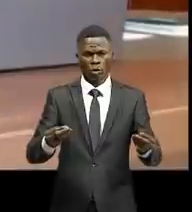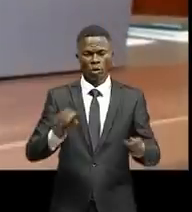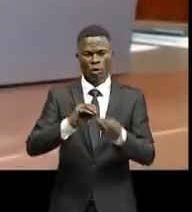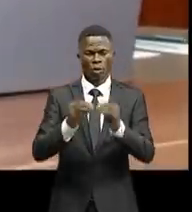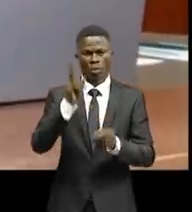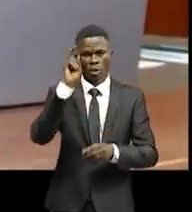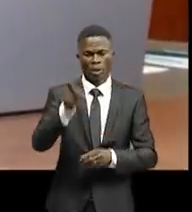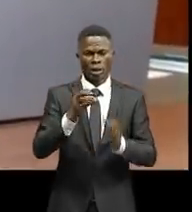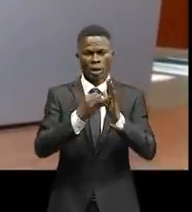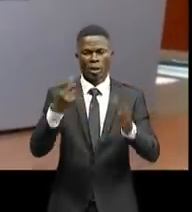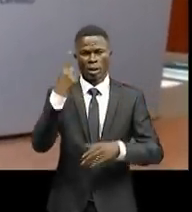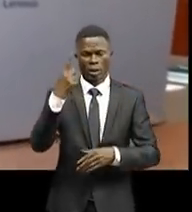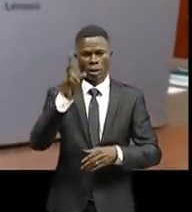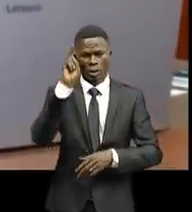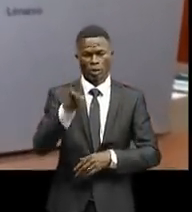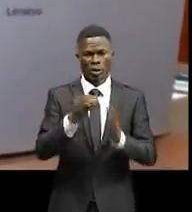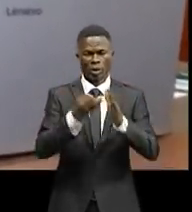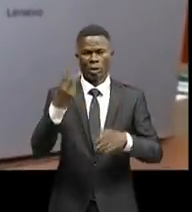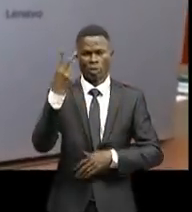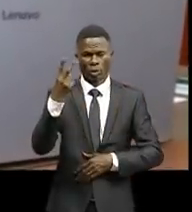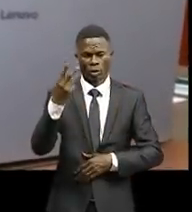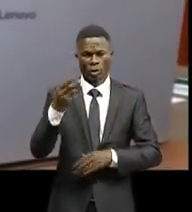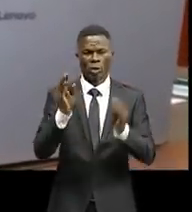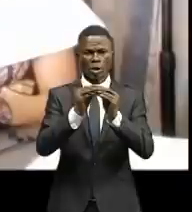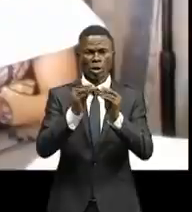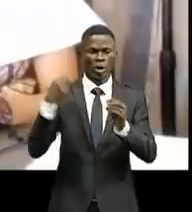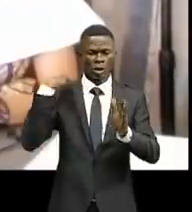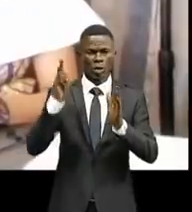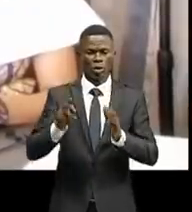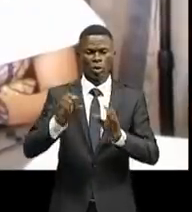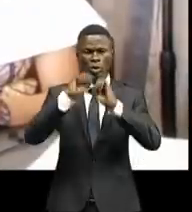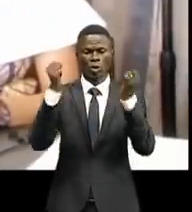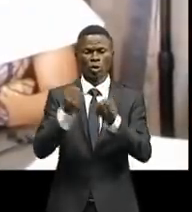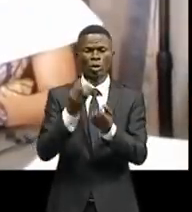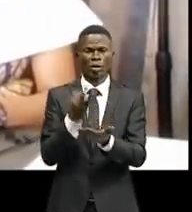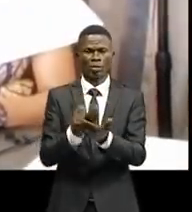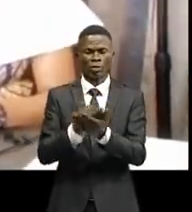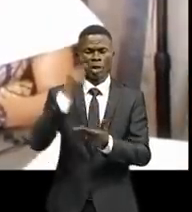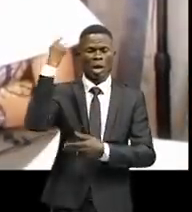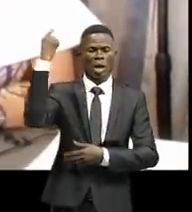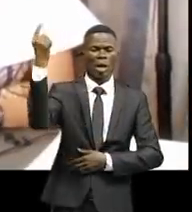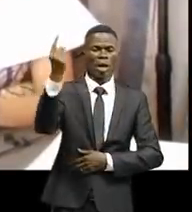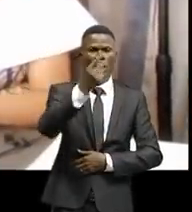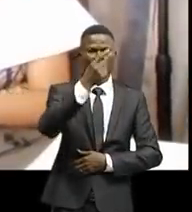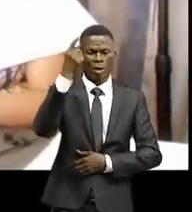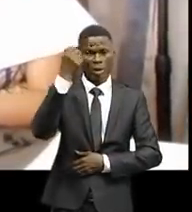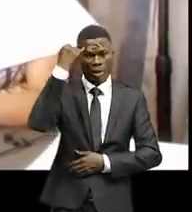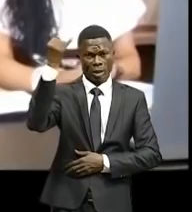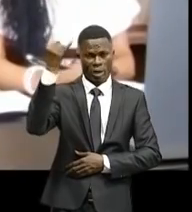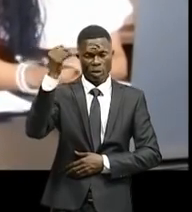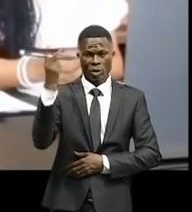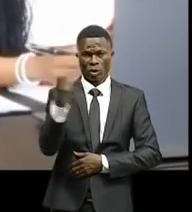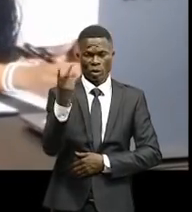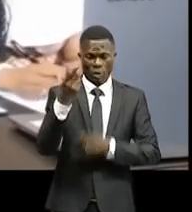numéro 271 et 272 du Conseil de gouverneurs de la Société financière internationale. Dans le cadre de ces